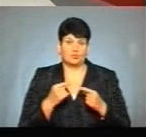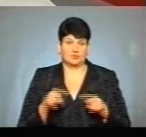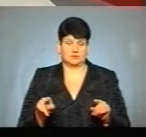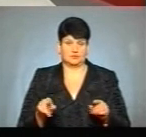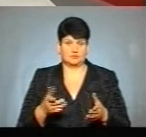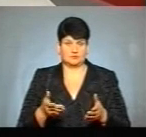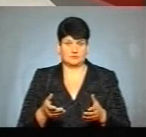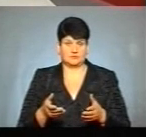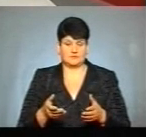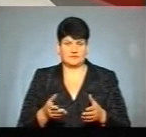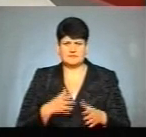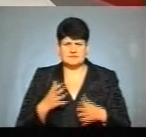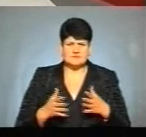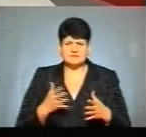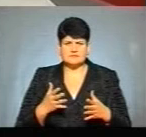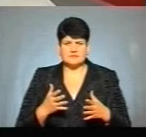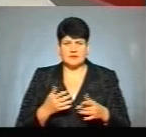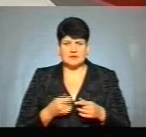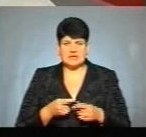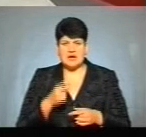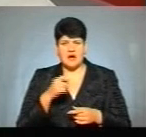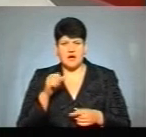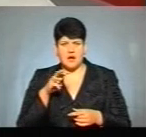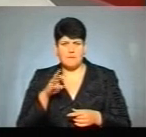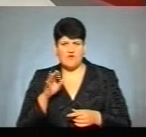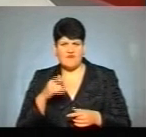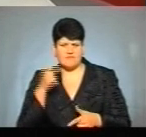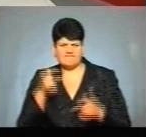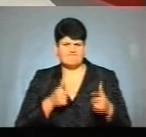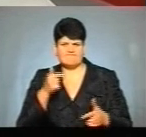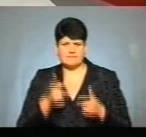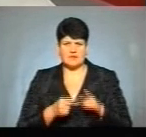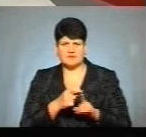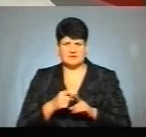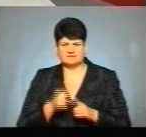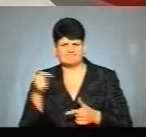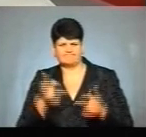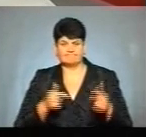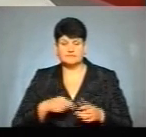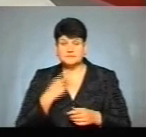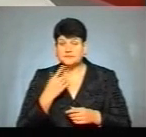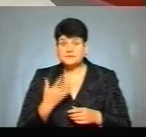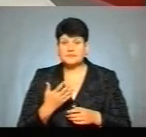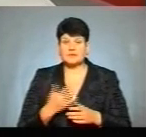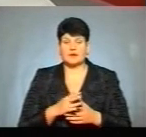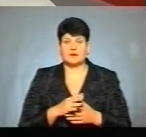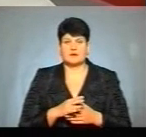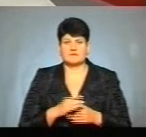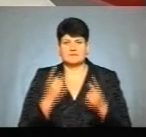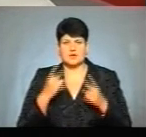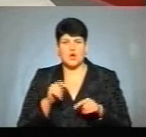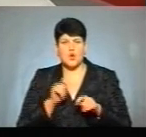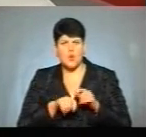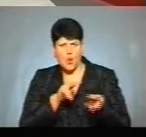по-іншому. Імпульсивність, ось така, ну, хамовитість, нестриманість у словесних висловах. Далі, надмірний контроль. А куди